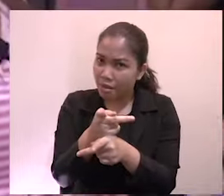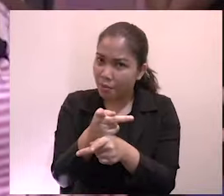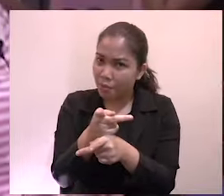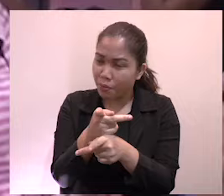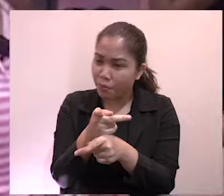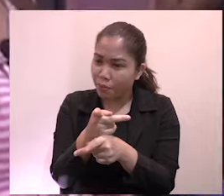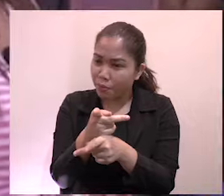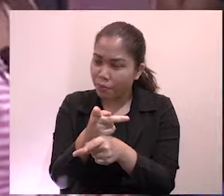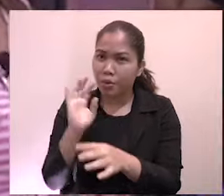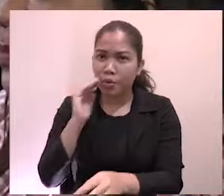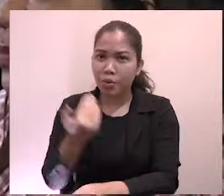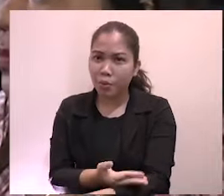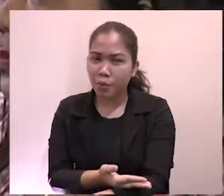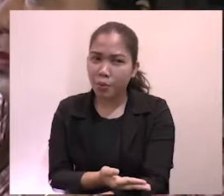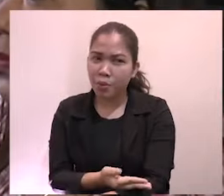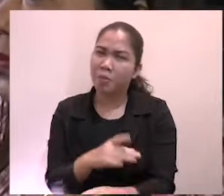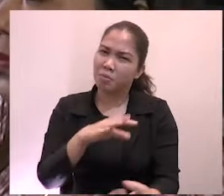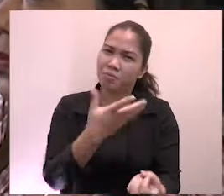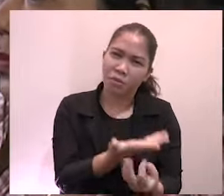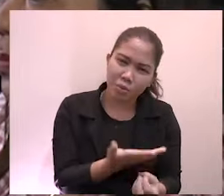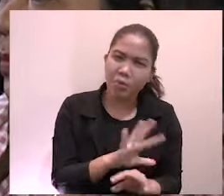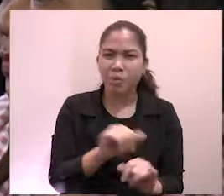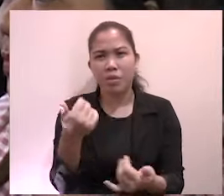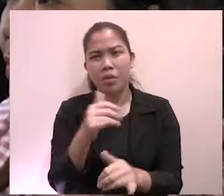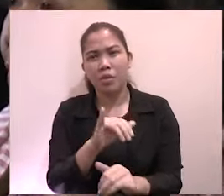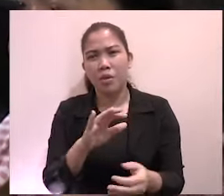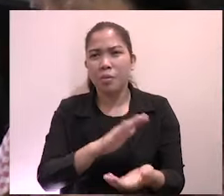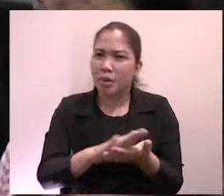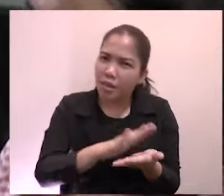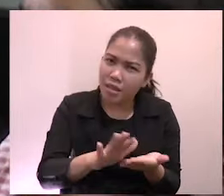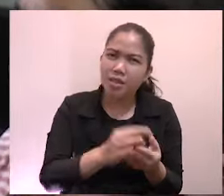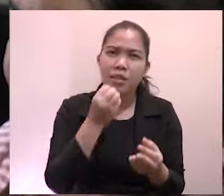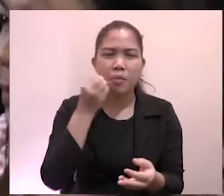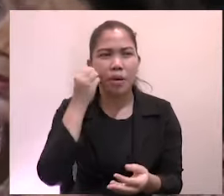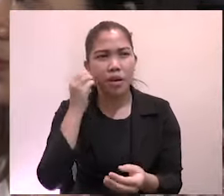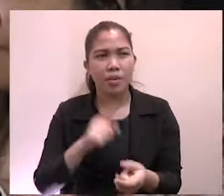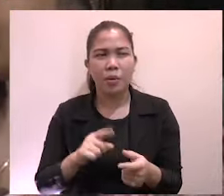kung ano pang gawain bahay, nag-abala ka doon sa